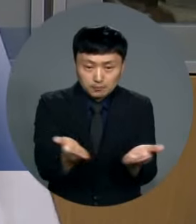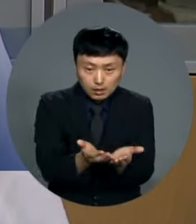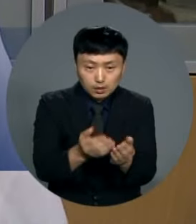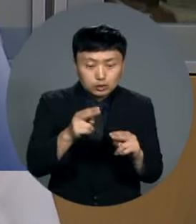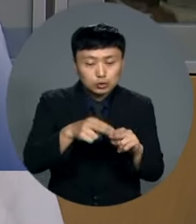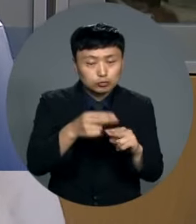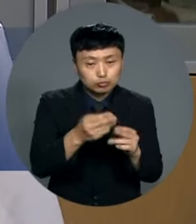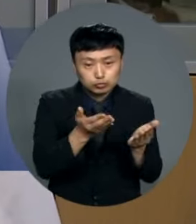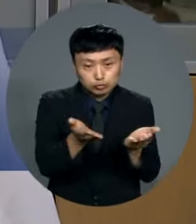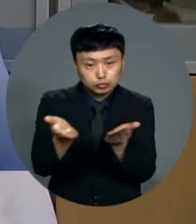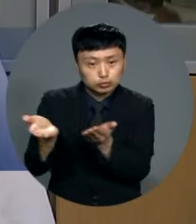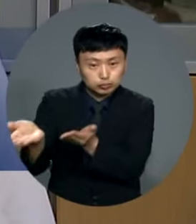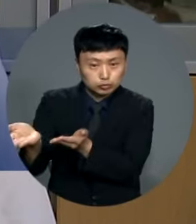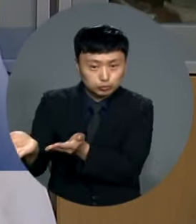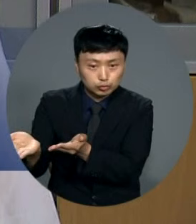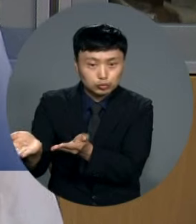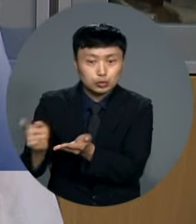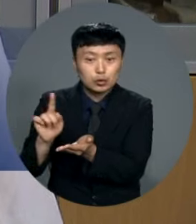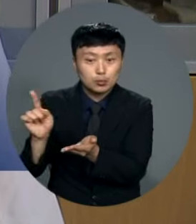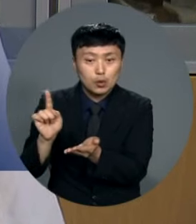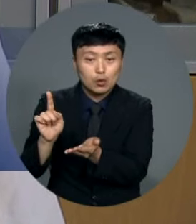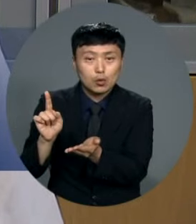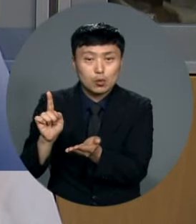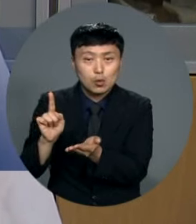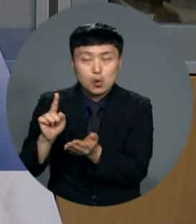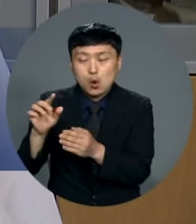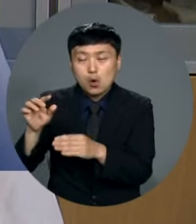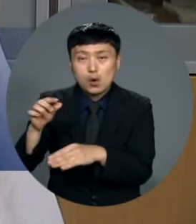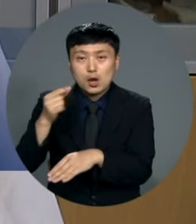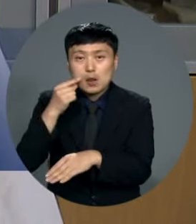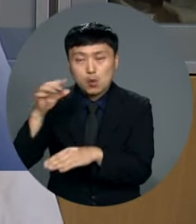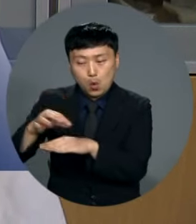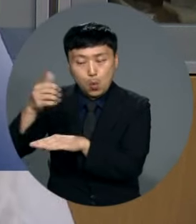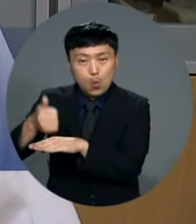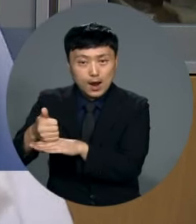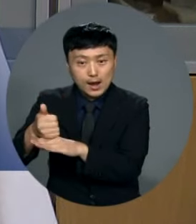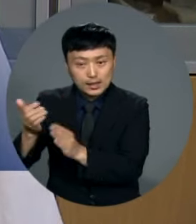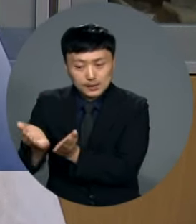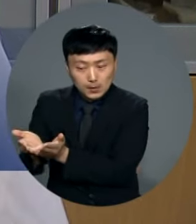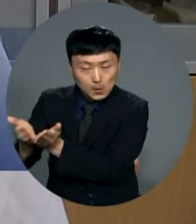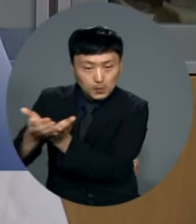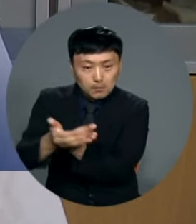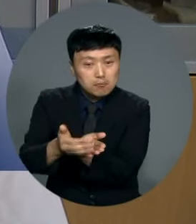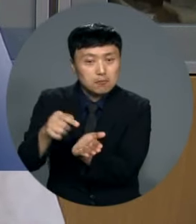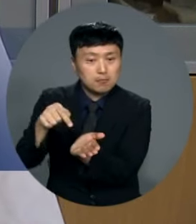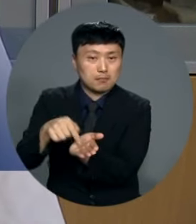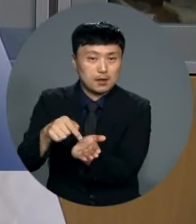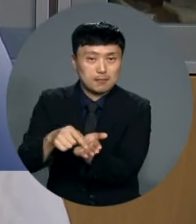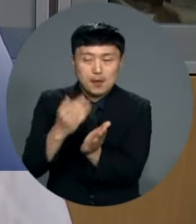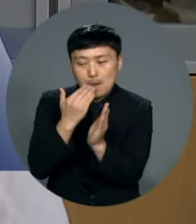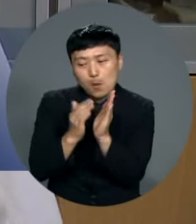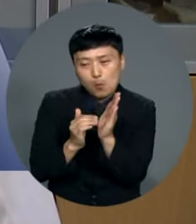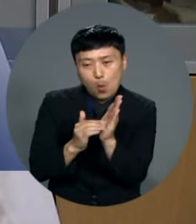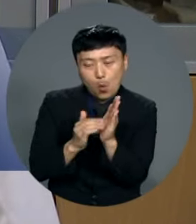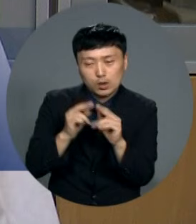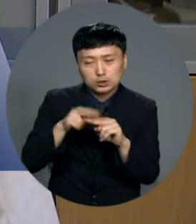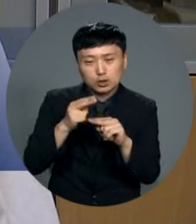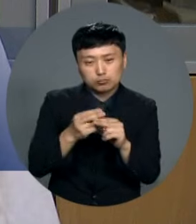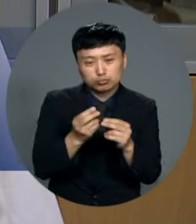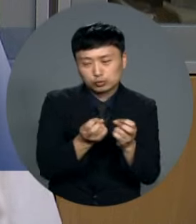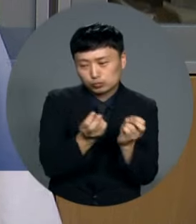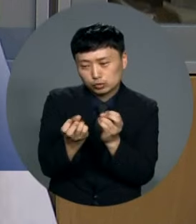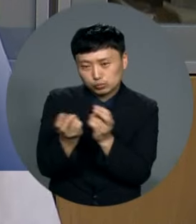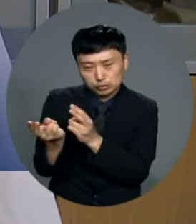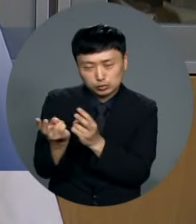이야기는 실제로 공개되지 않은 유물들이 왕실 방문단에게 많이 선되어